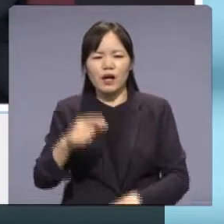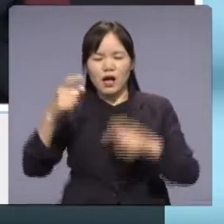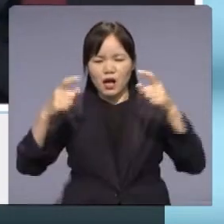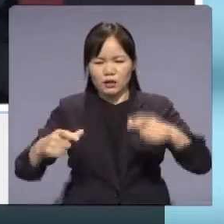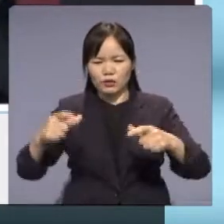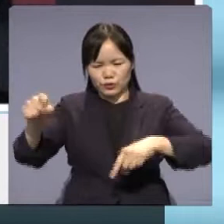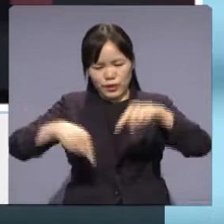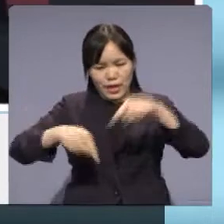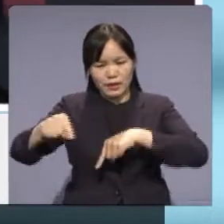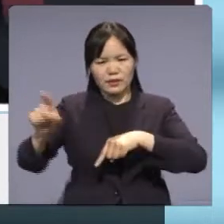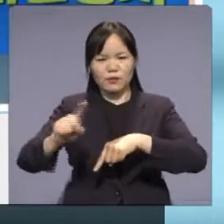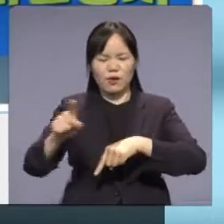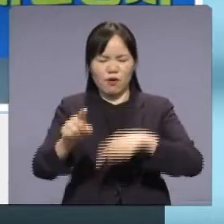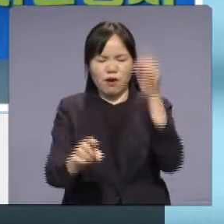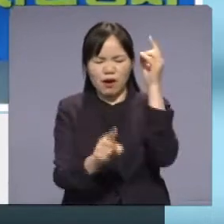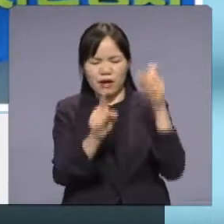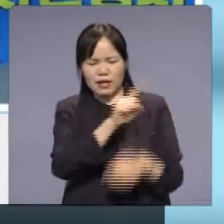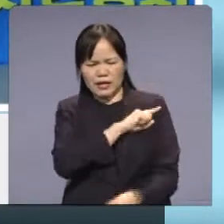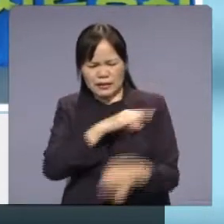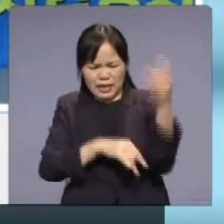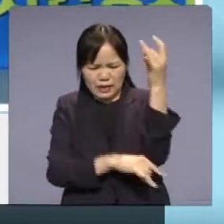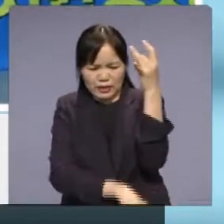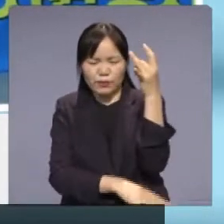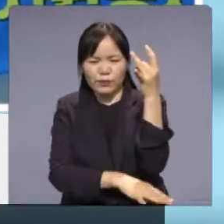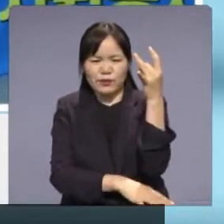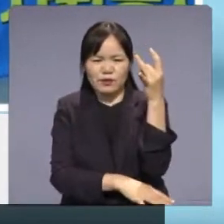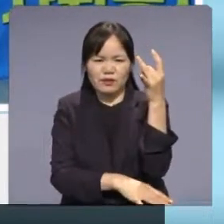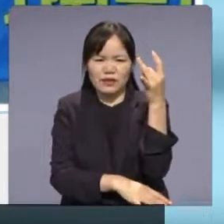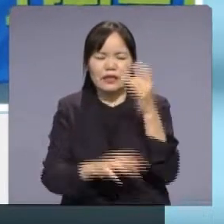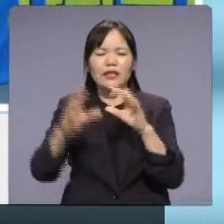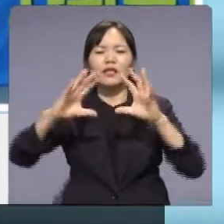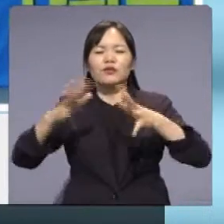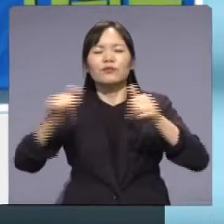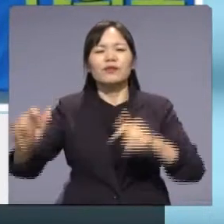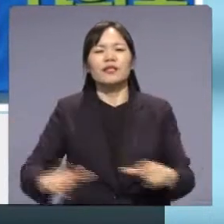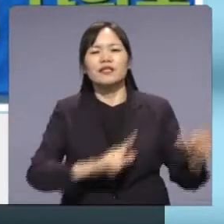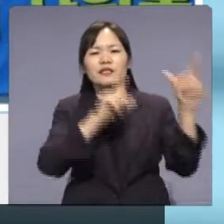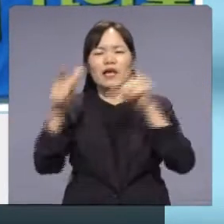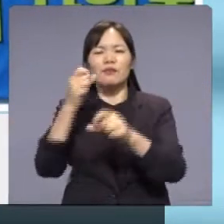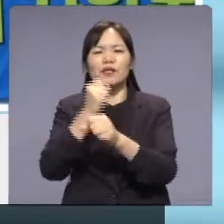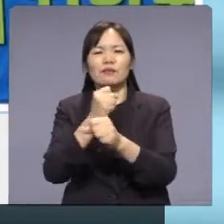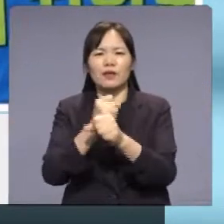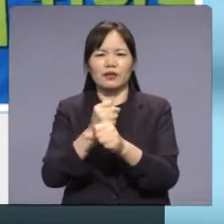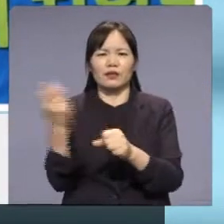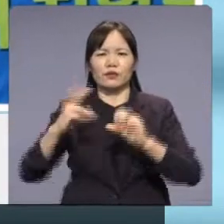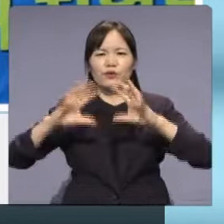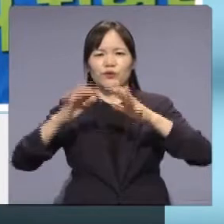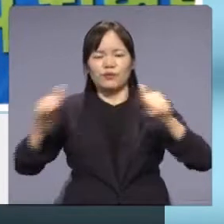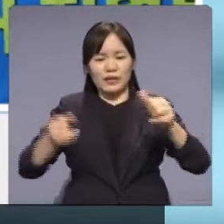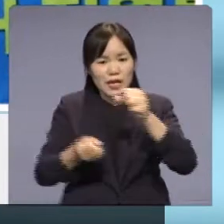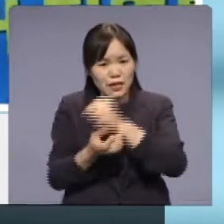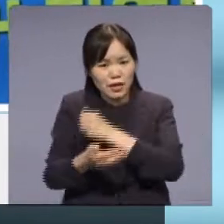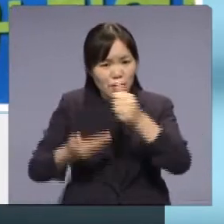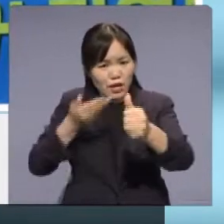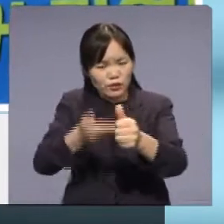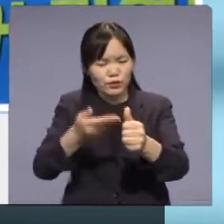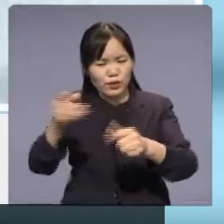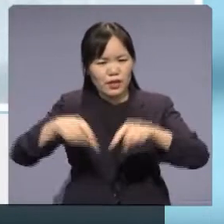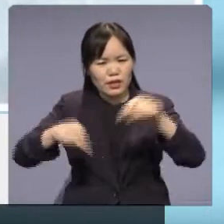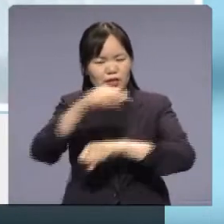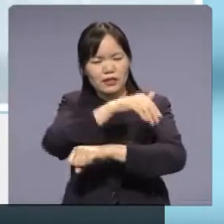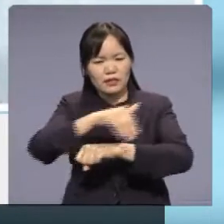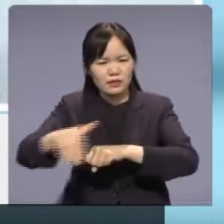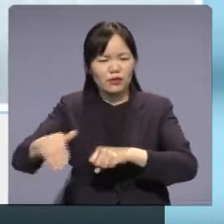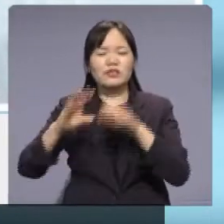게 가장 기본적인 밑바탕에서 국민들의 삶을 만들어가고 또 국민들에게 영향을 주는 게 정책이라고 하는